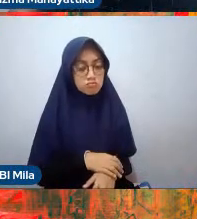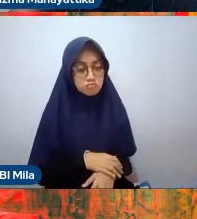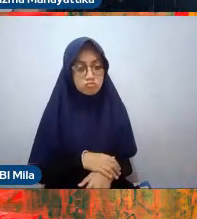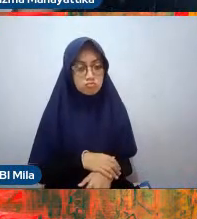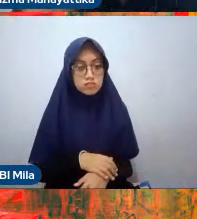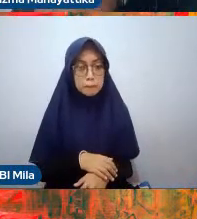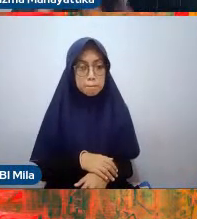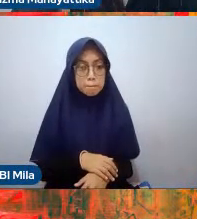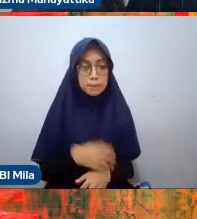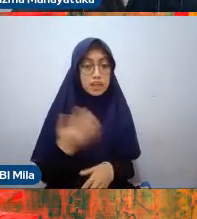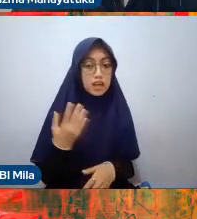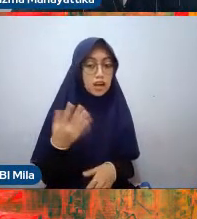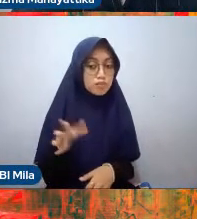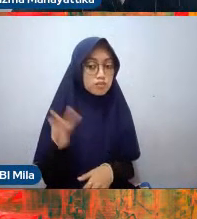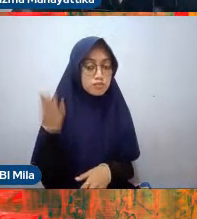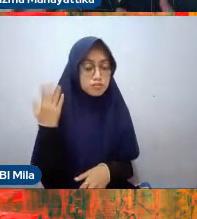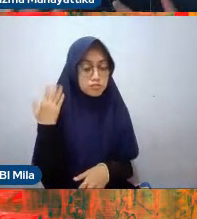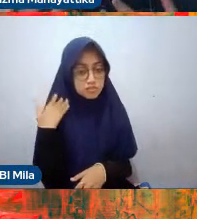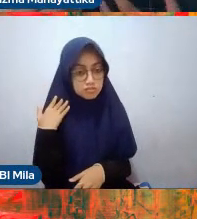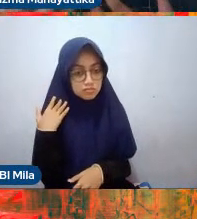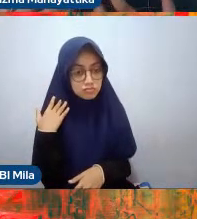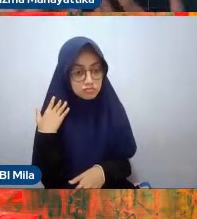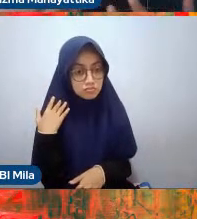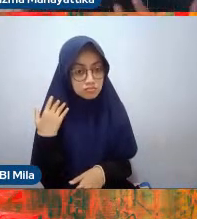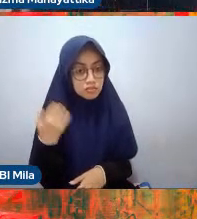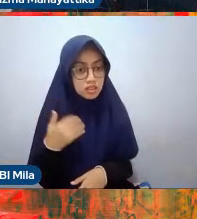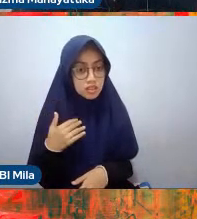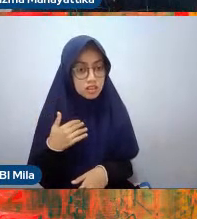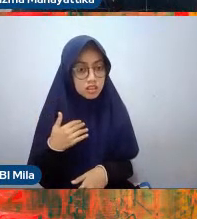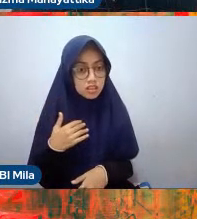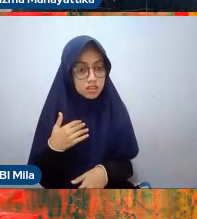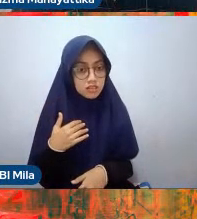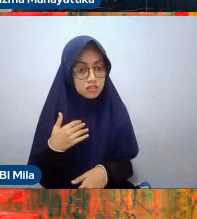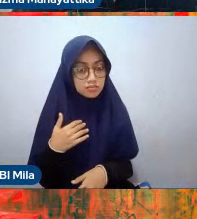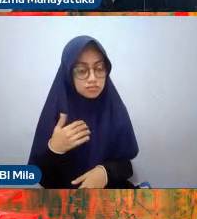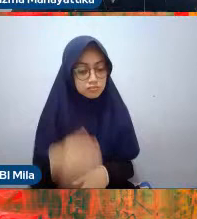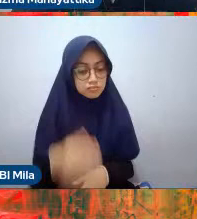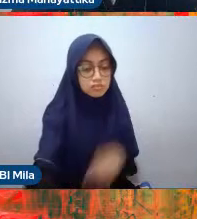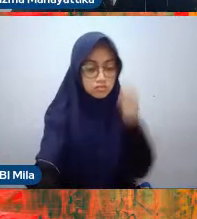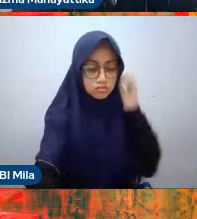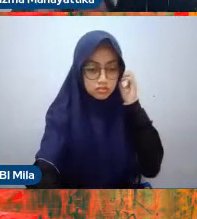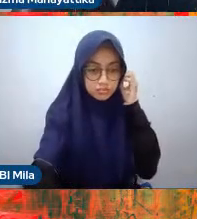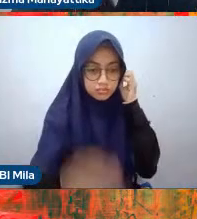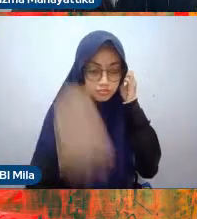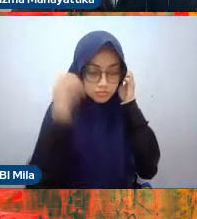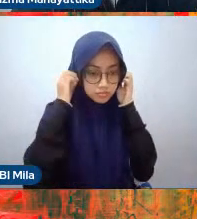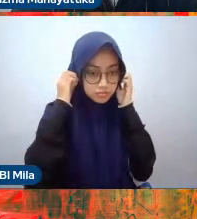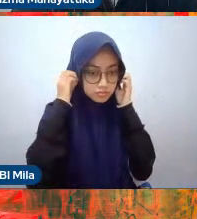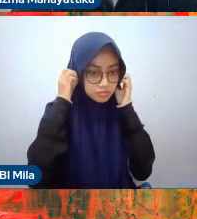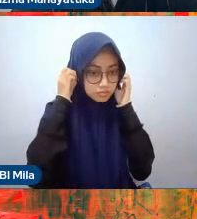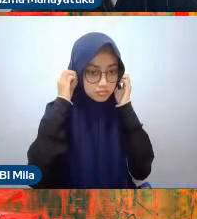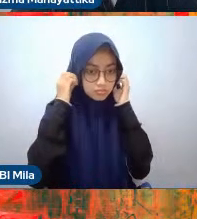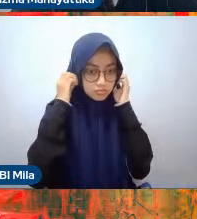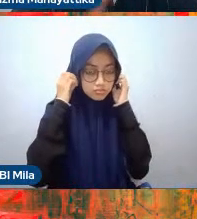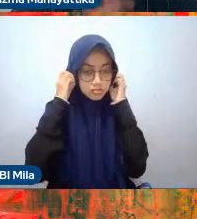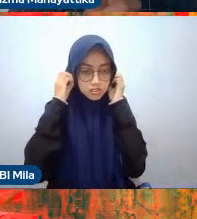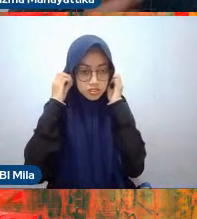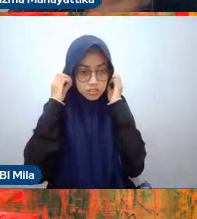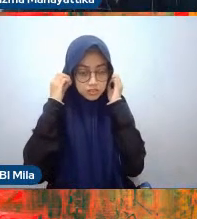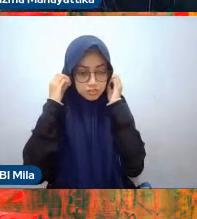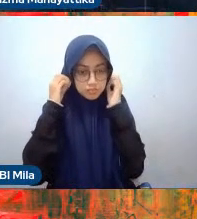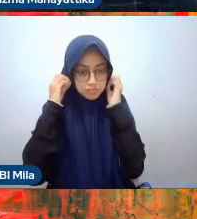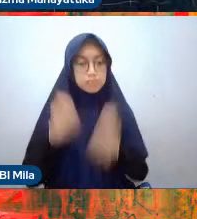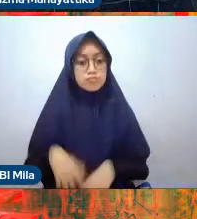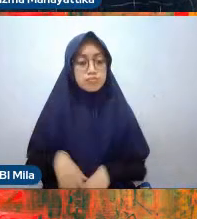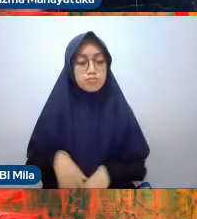Saya sekali-kali ngomongin ini, karena saya sebagai waktu sebagai pelatih itu sering banget orang tua tuh begitu banget. Dan itu biasa banget orang tua begitu kan, aku, ya